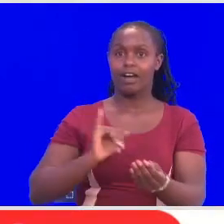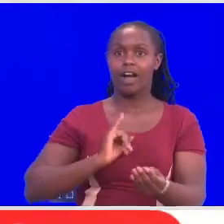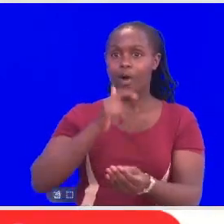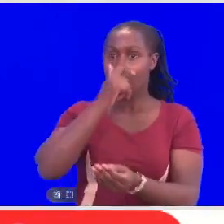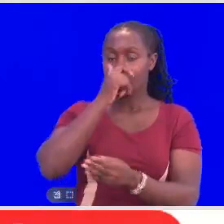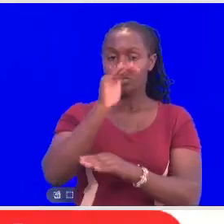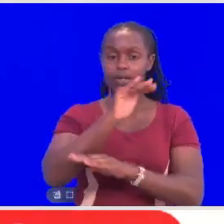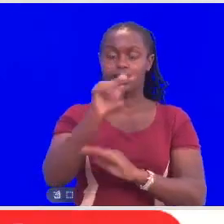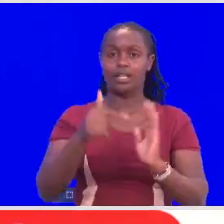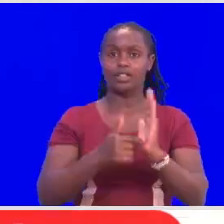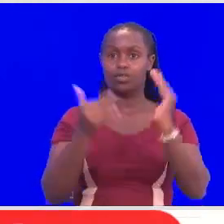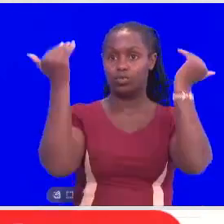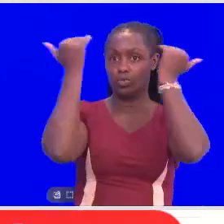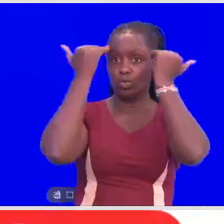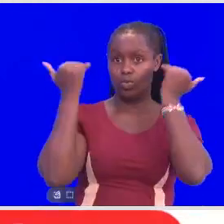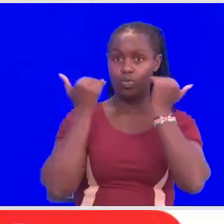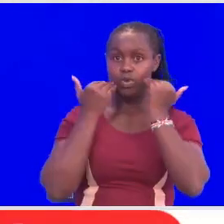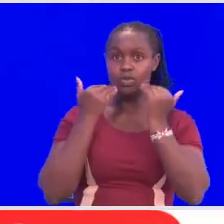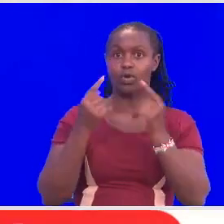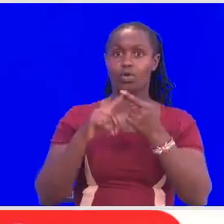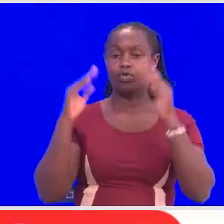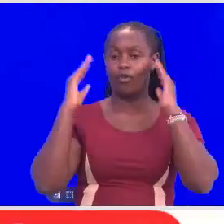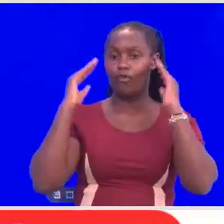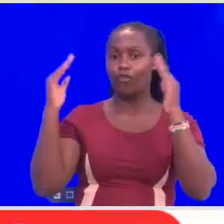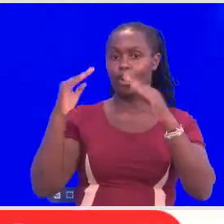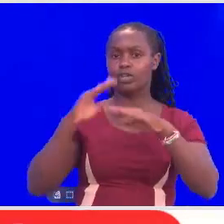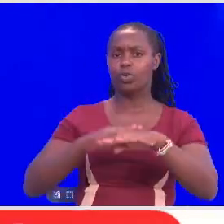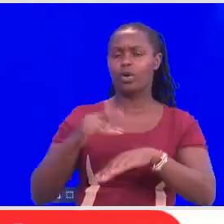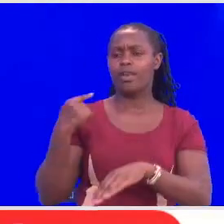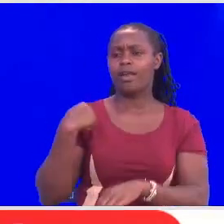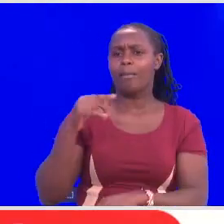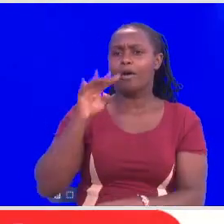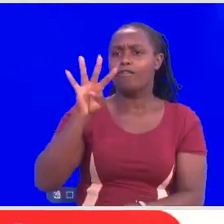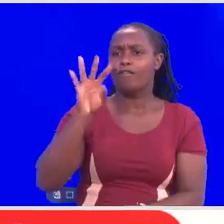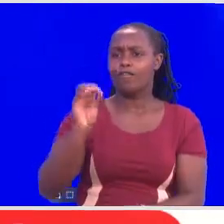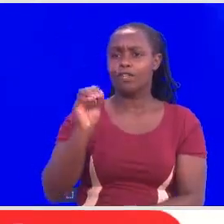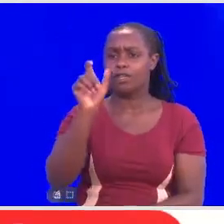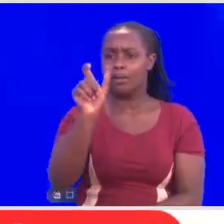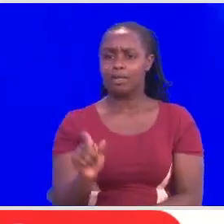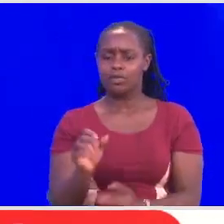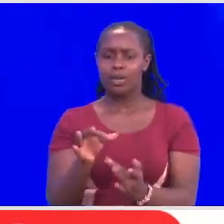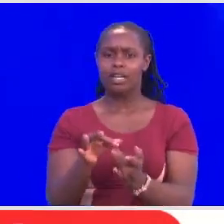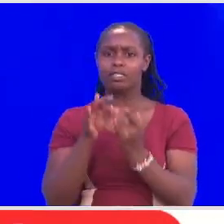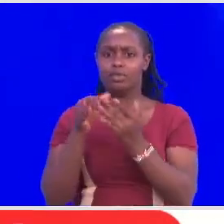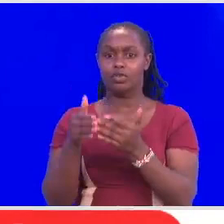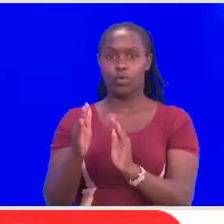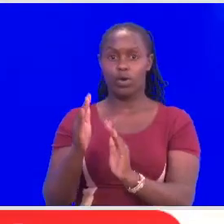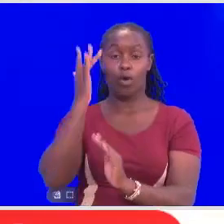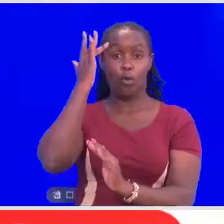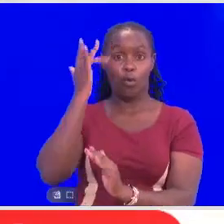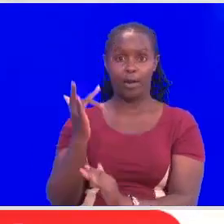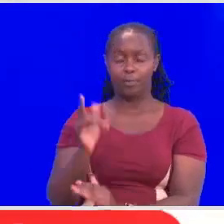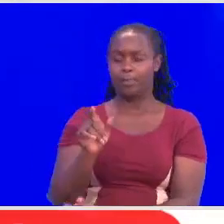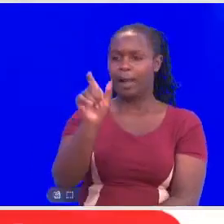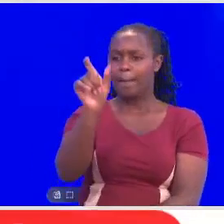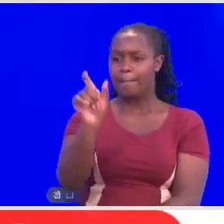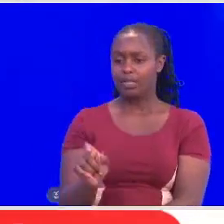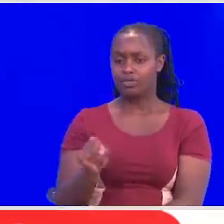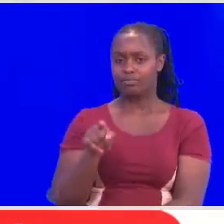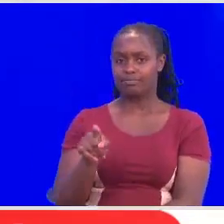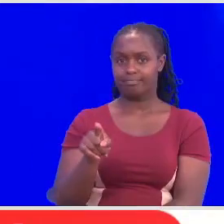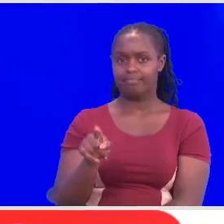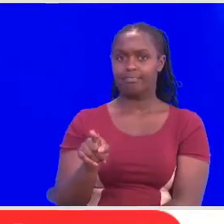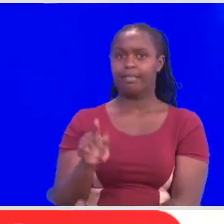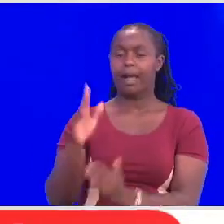court to look at the 40th accused person in a very special way on. The accused person is part